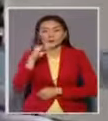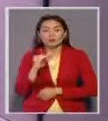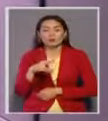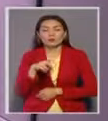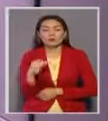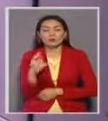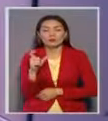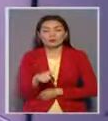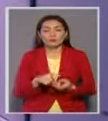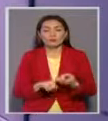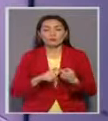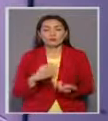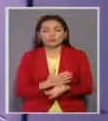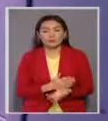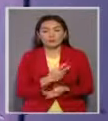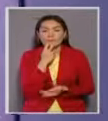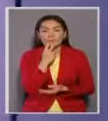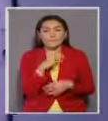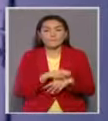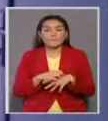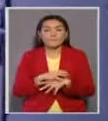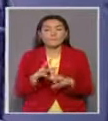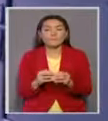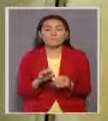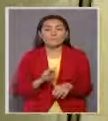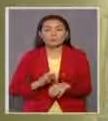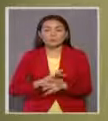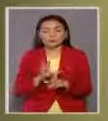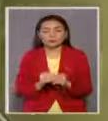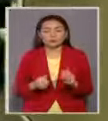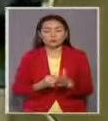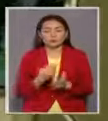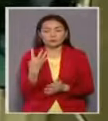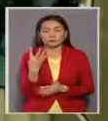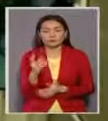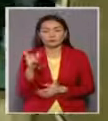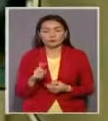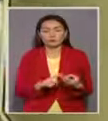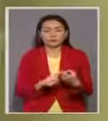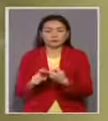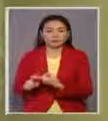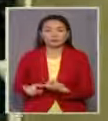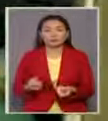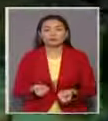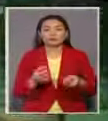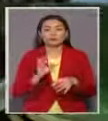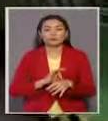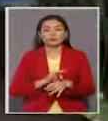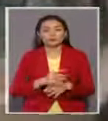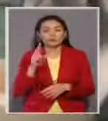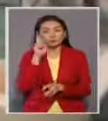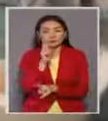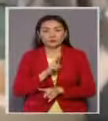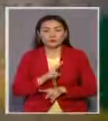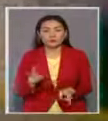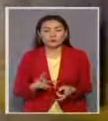один человек заразился оспой обезьяны, и в этой стране число заболевших достигло 4 человек. Неизвестно, откуда больной заразился